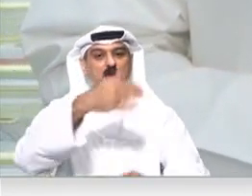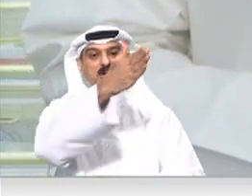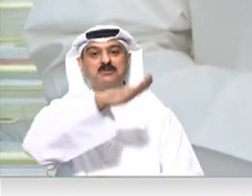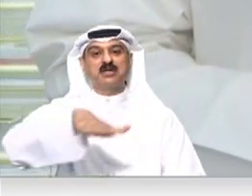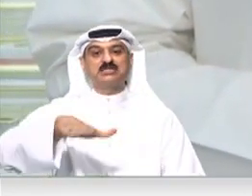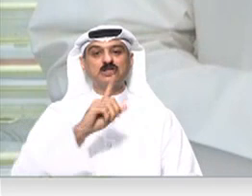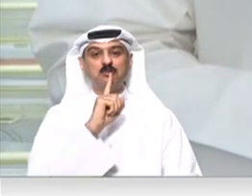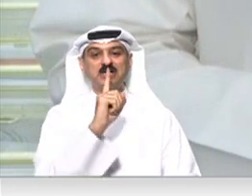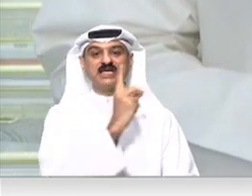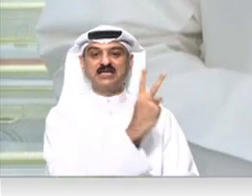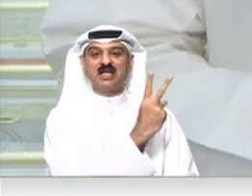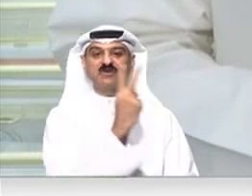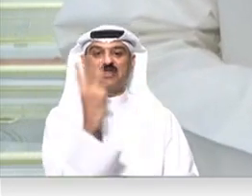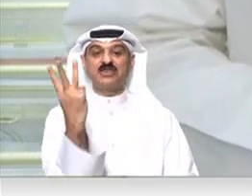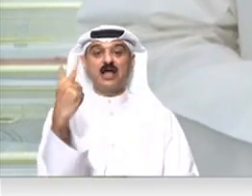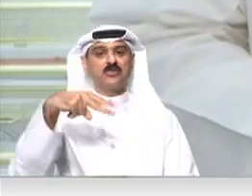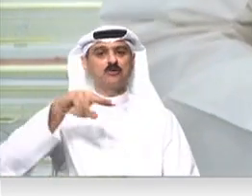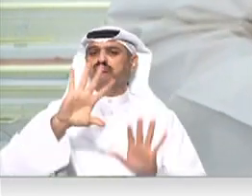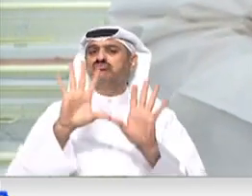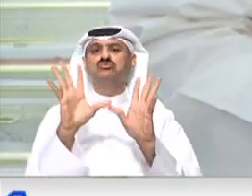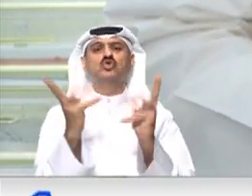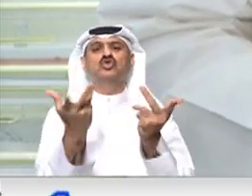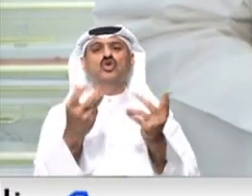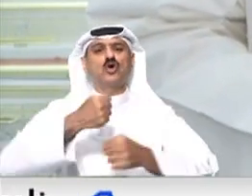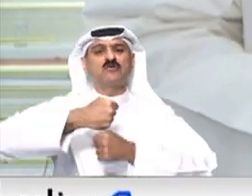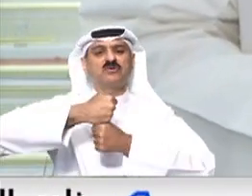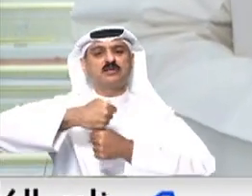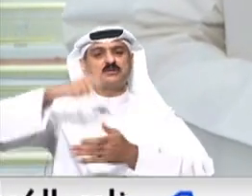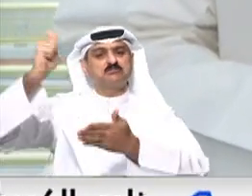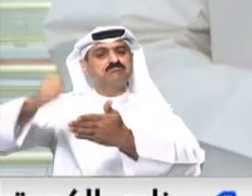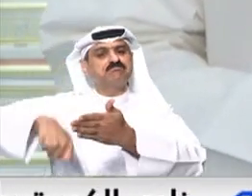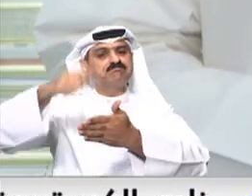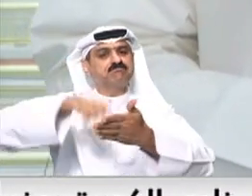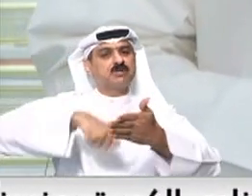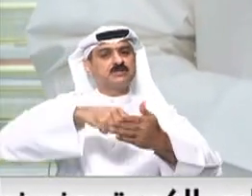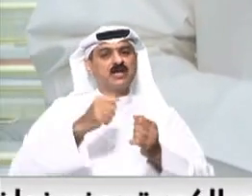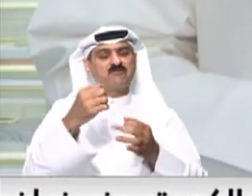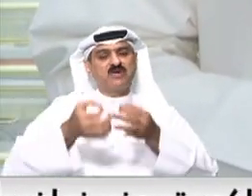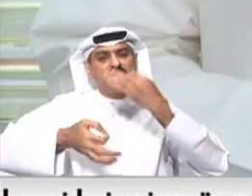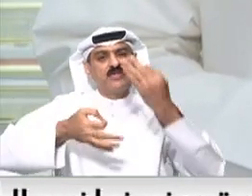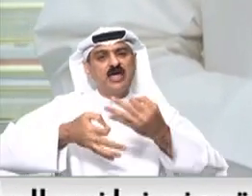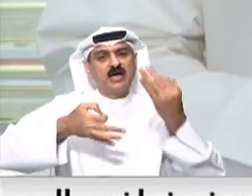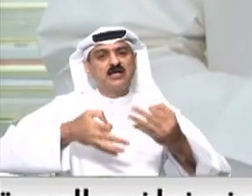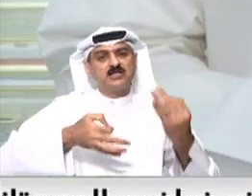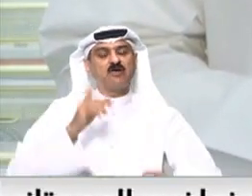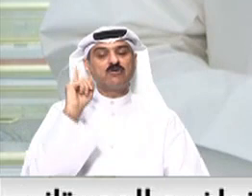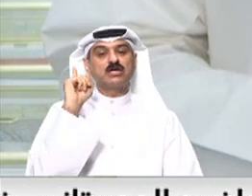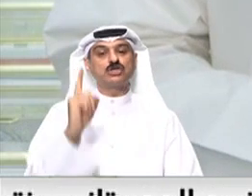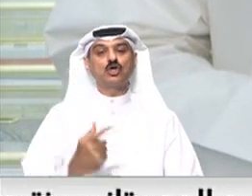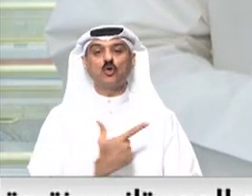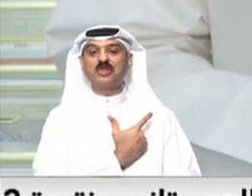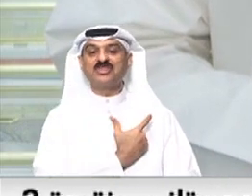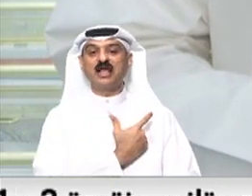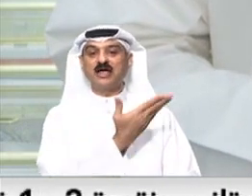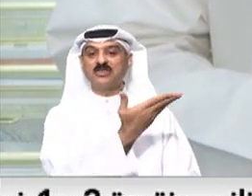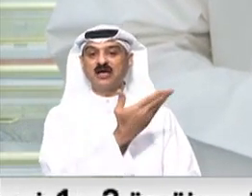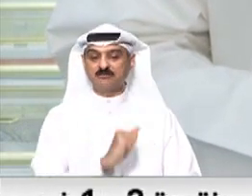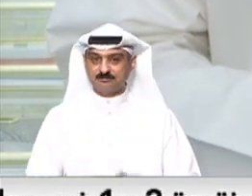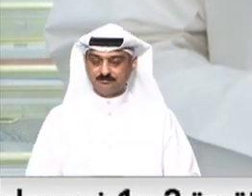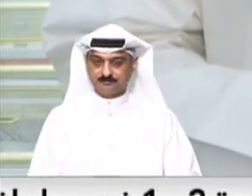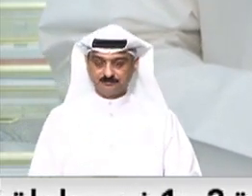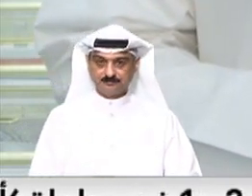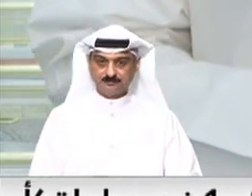كيف هي الاستعدادات والإجراءات وكل ما يتعلق بتفاصيل يوم السادس من الشهر الجاري؟